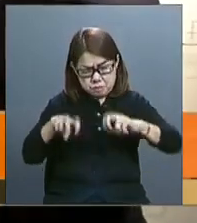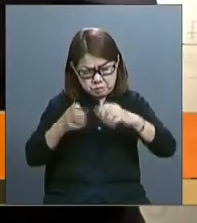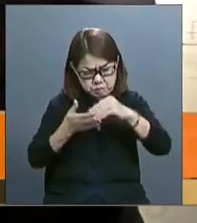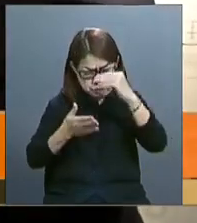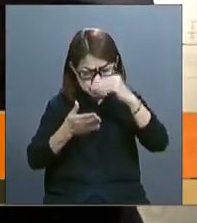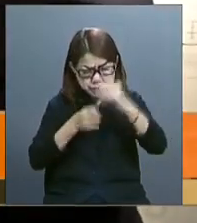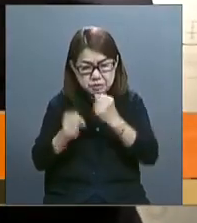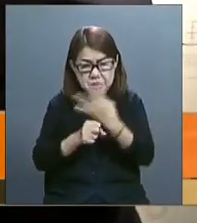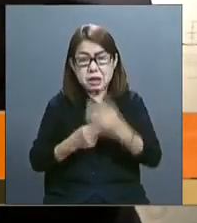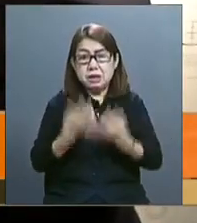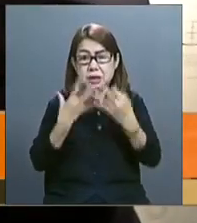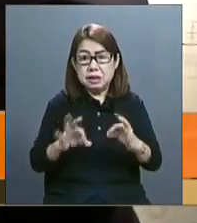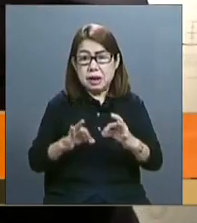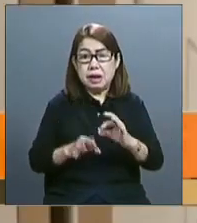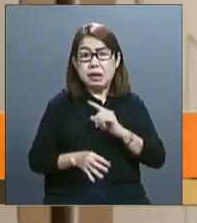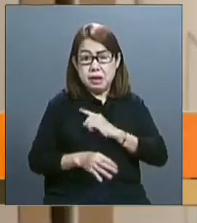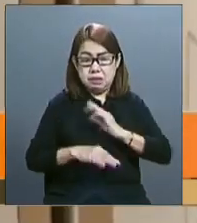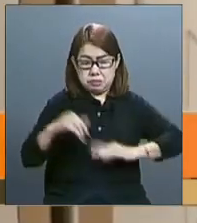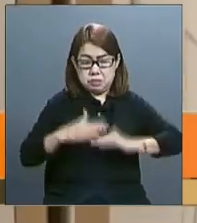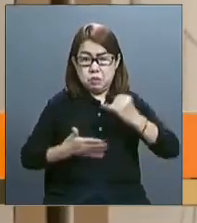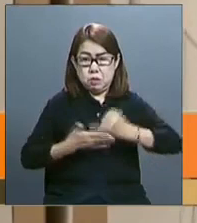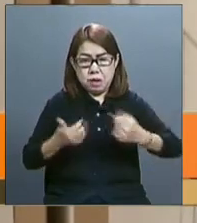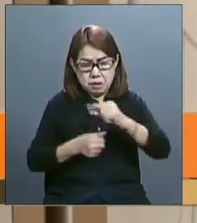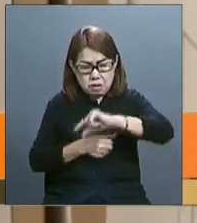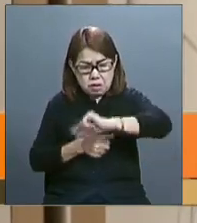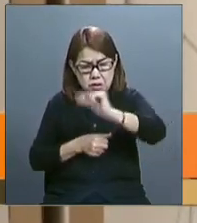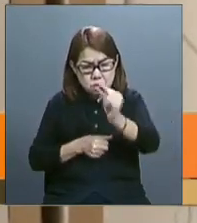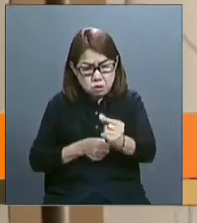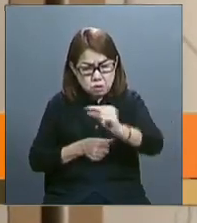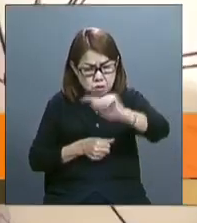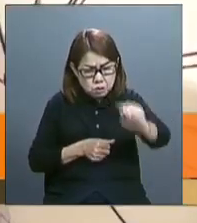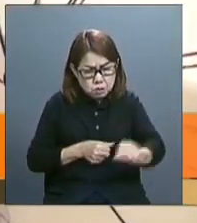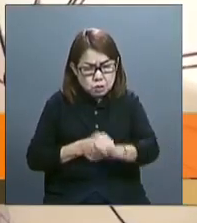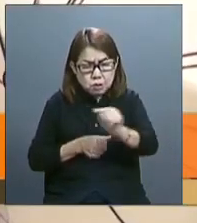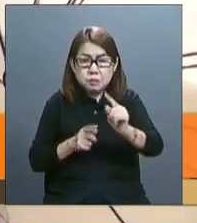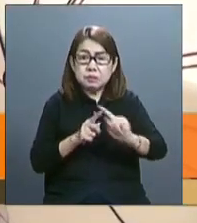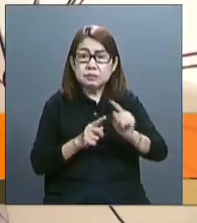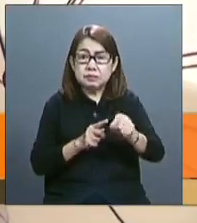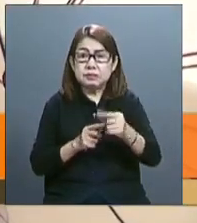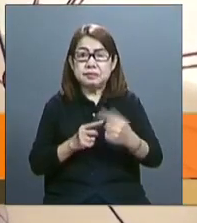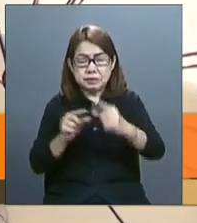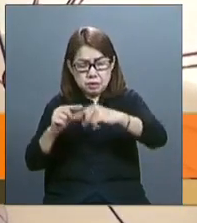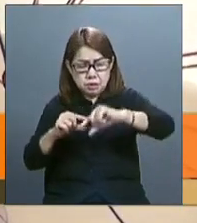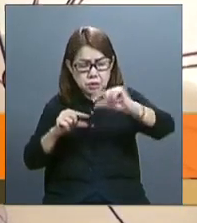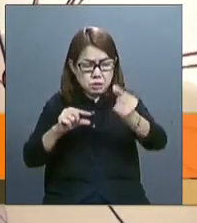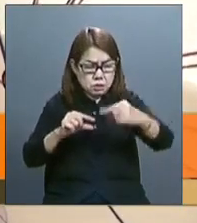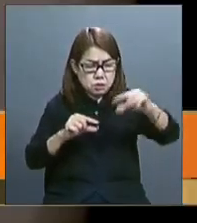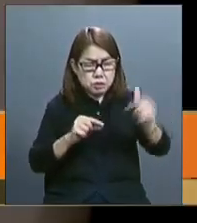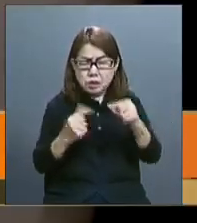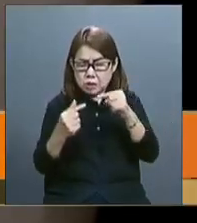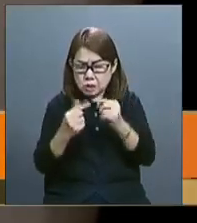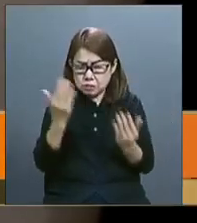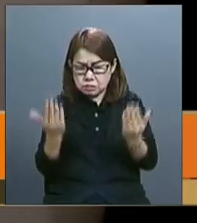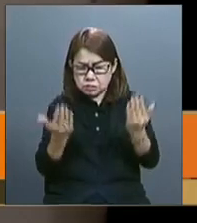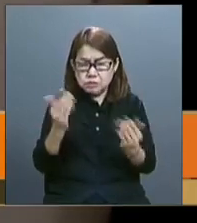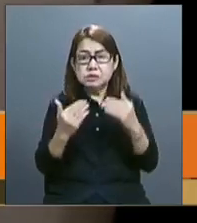ปินอิสระพบว่านอกจากเส้นความโค้งและวงอัตราส่วนและโครงสร้างของลายยังสมดุลสอดคล้องกับหลักสมมาตร